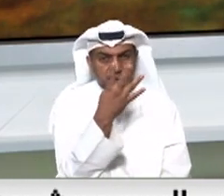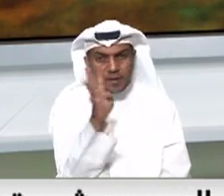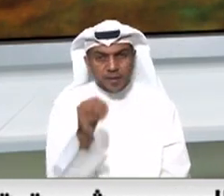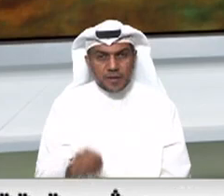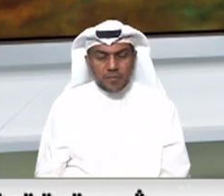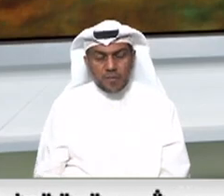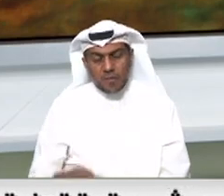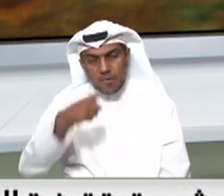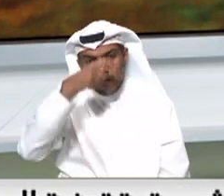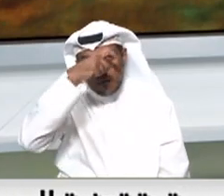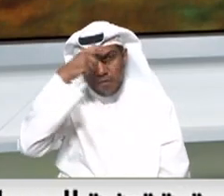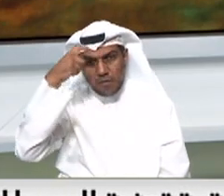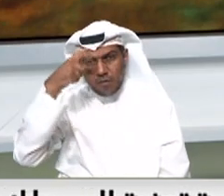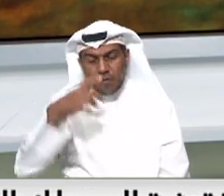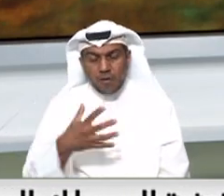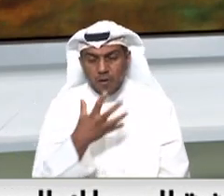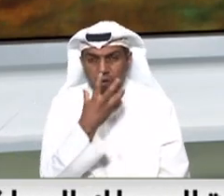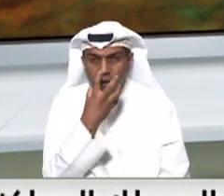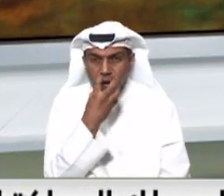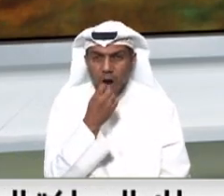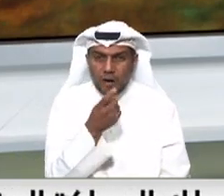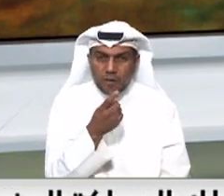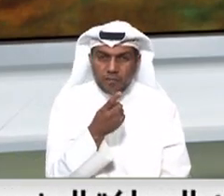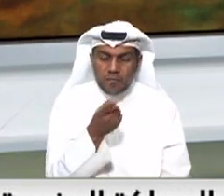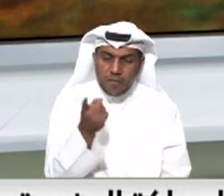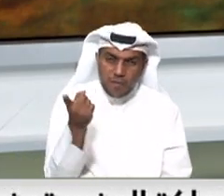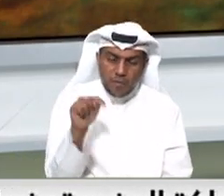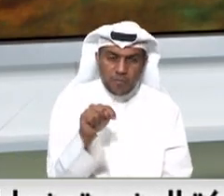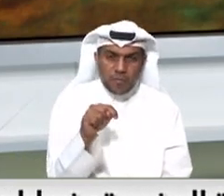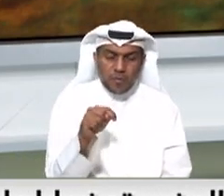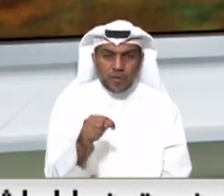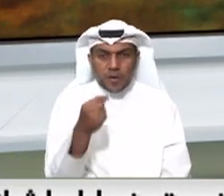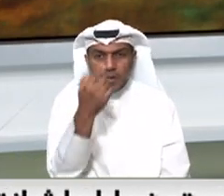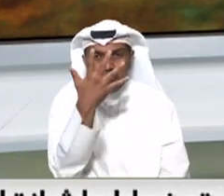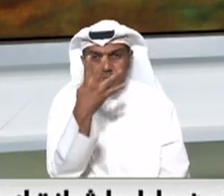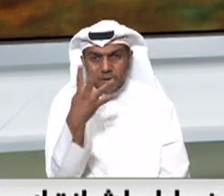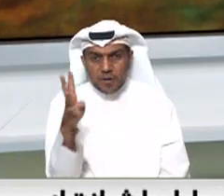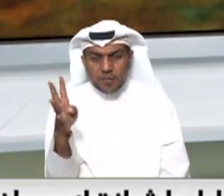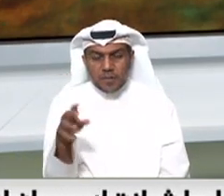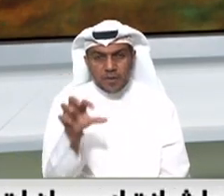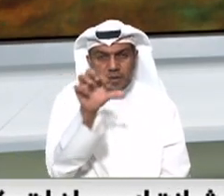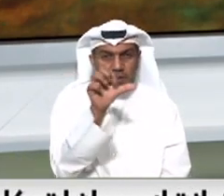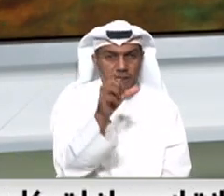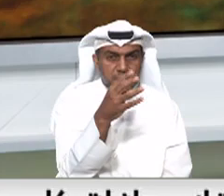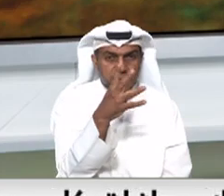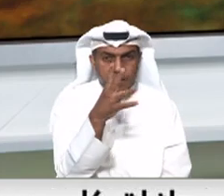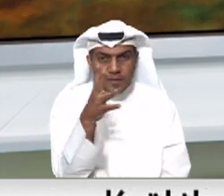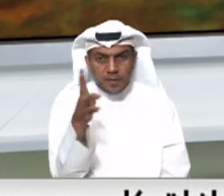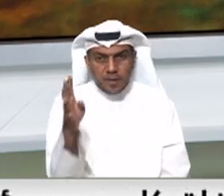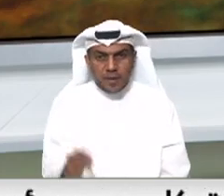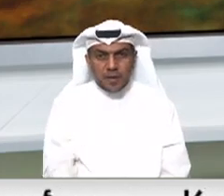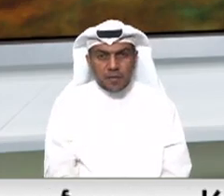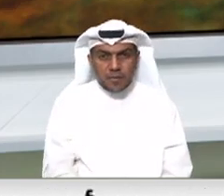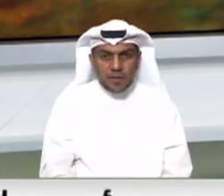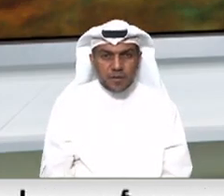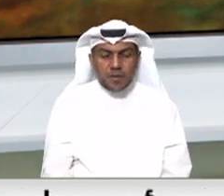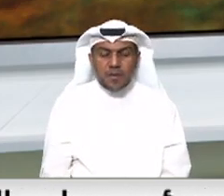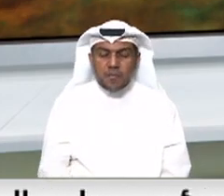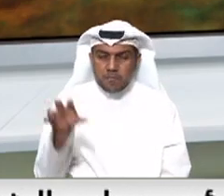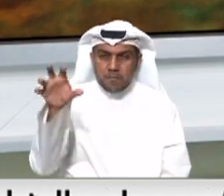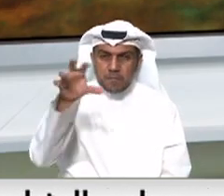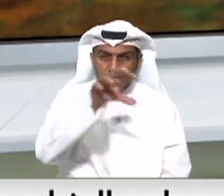اجواء حاره يوم الغد باذن الله درجات الحراره العظمى تتراوح ما بين 45 الى 49 درجه مئويه في اغلب